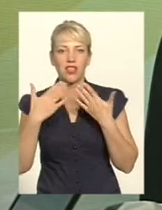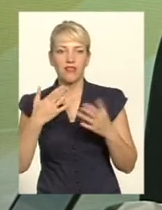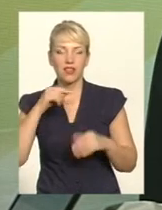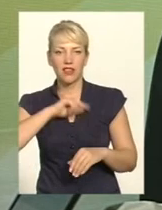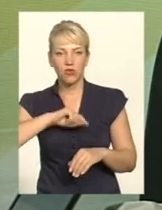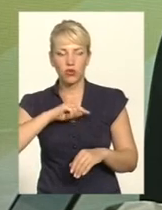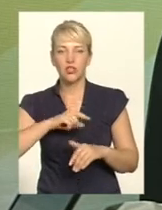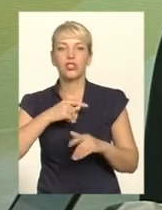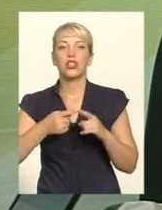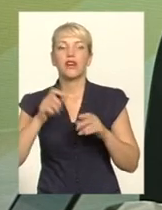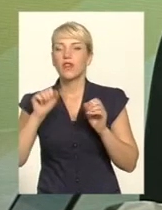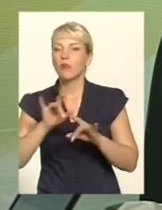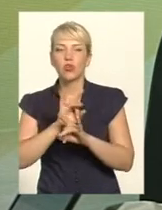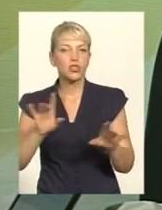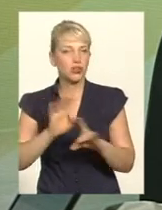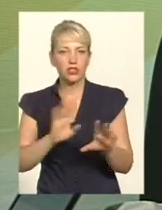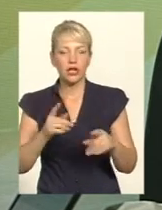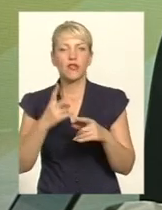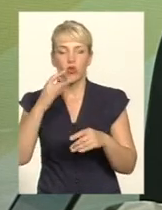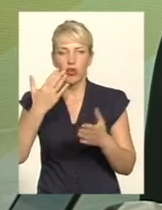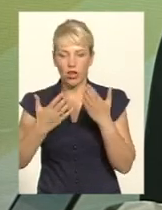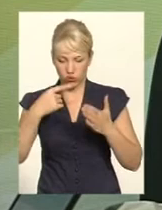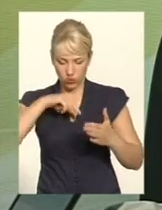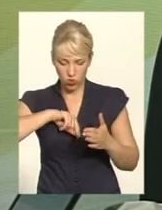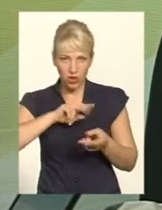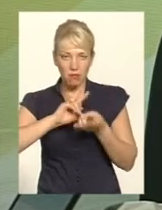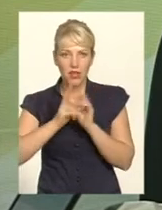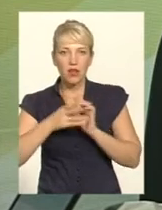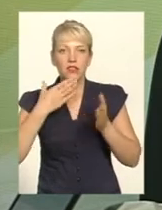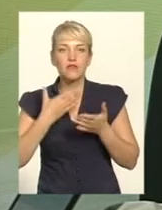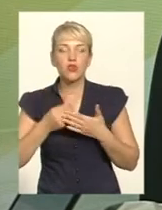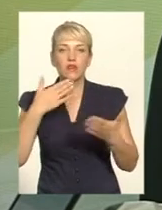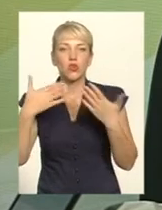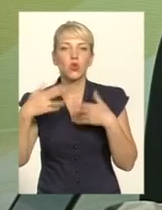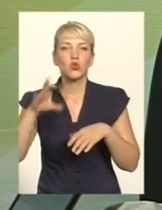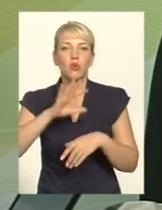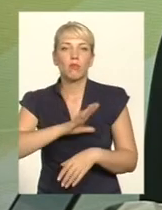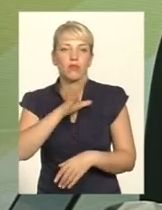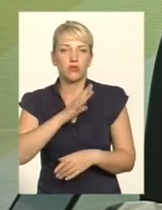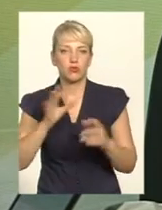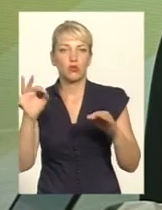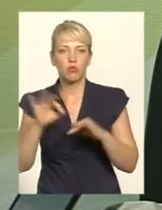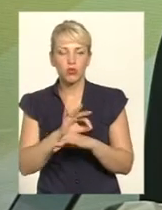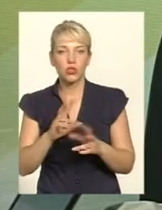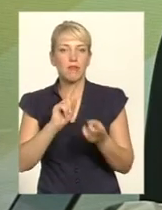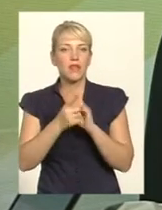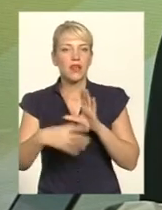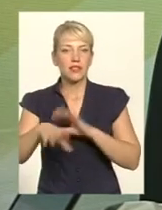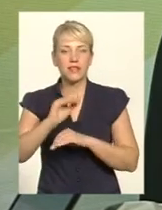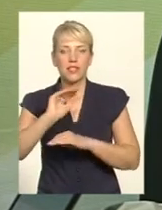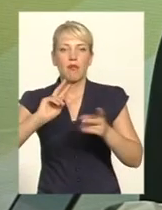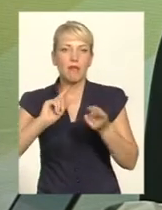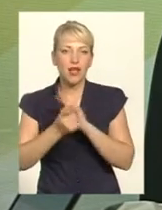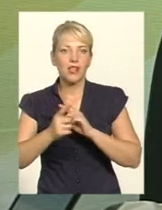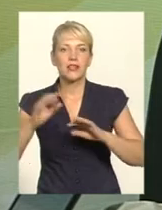може це не декларувати, навіть якщо вона внутрішньо міняє своє ставлення до чоловіка колишнього, міняється все. Міняється поведінка